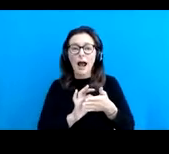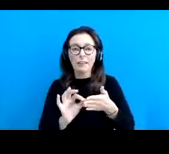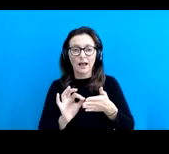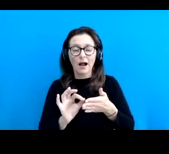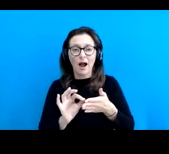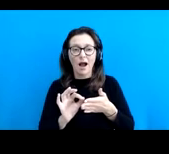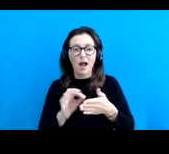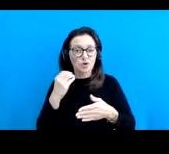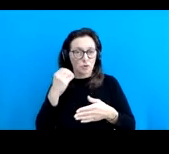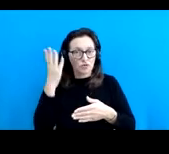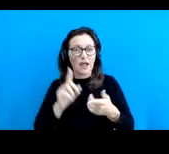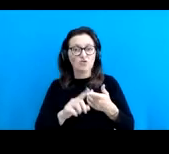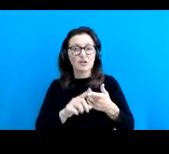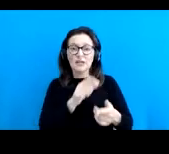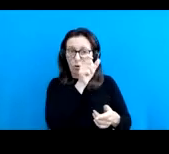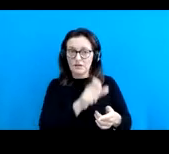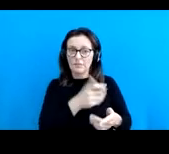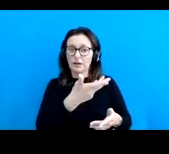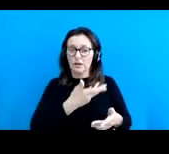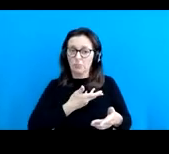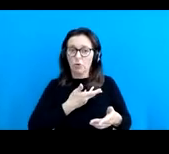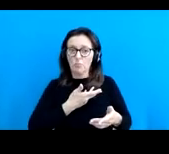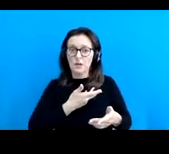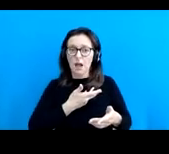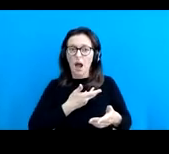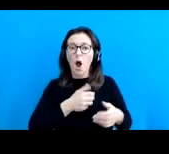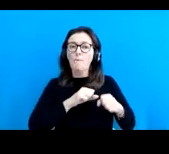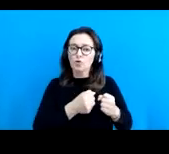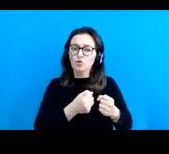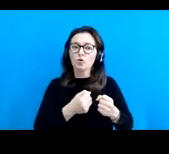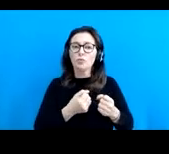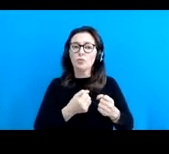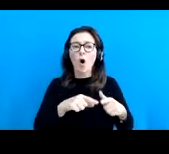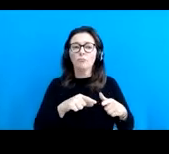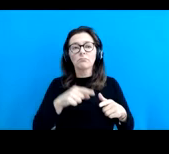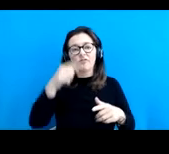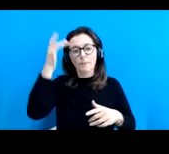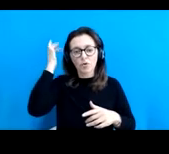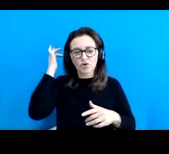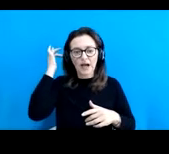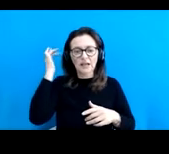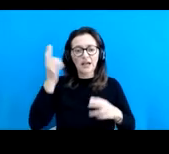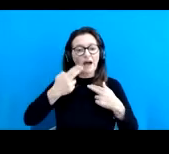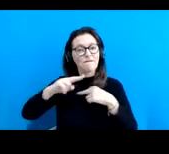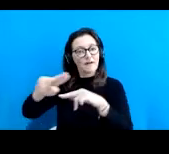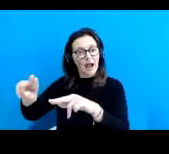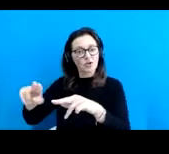oseba s pridobljeno možgansko poškodbo ali okvaro vrača v proces šolanja.